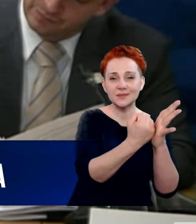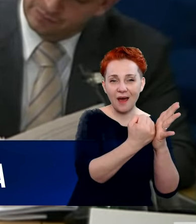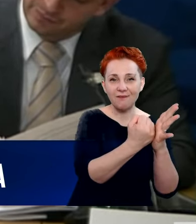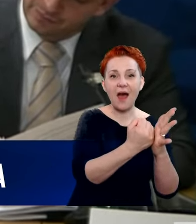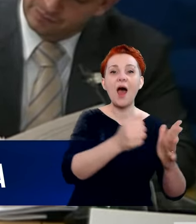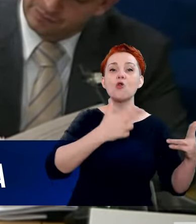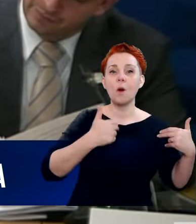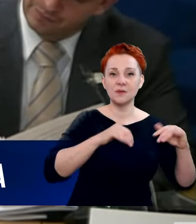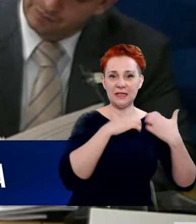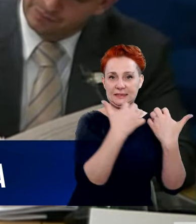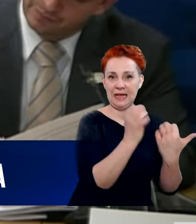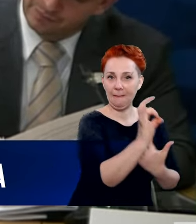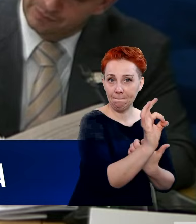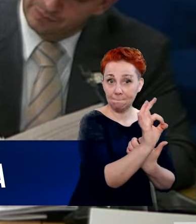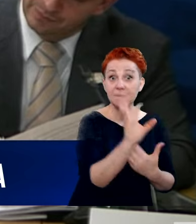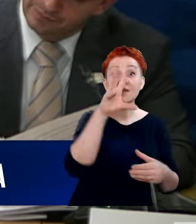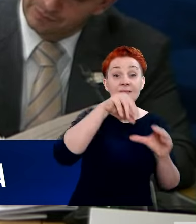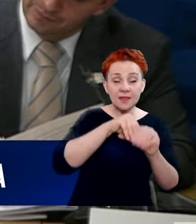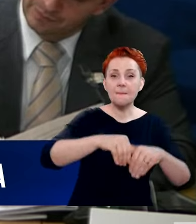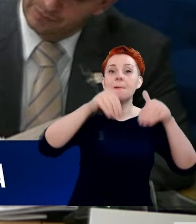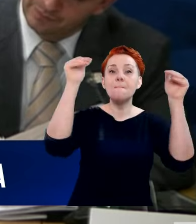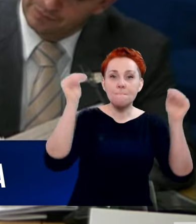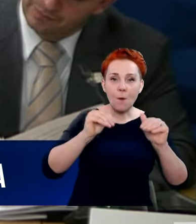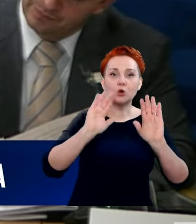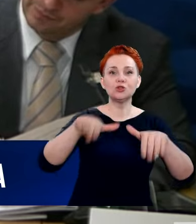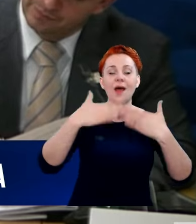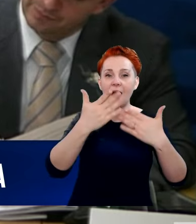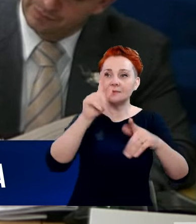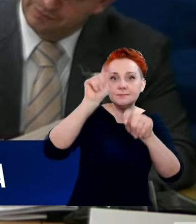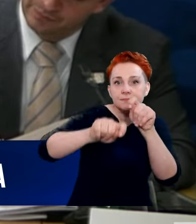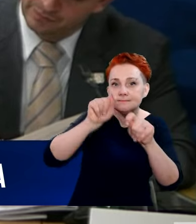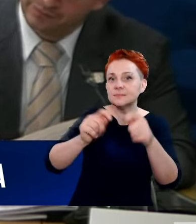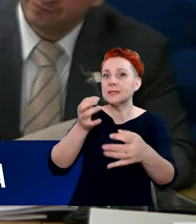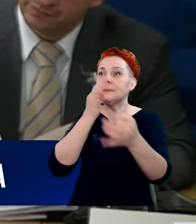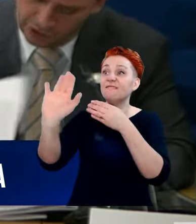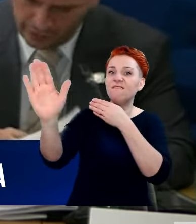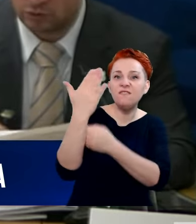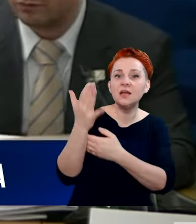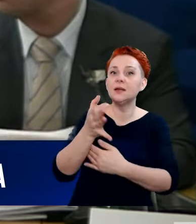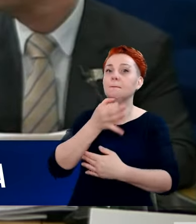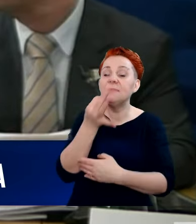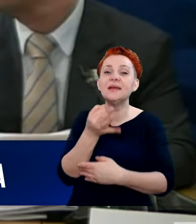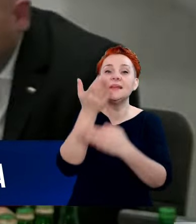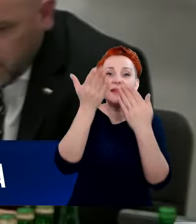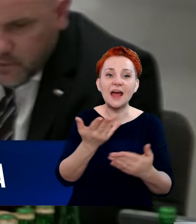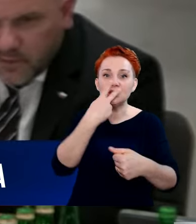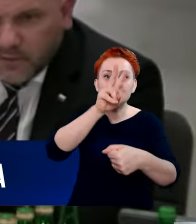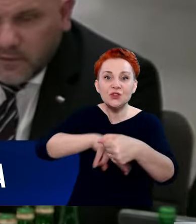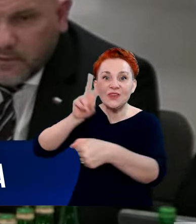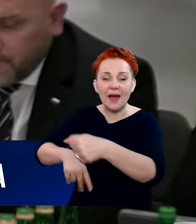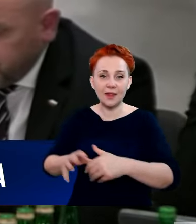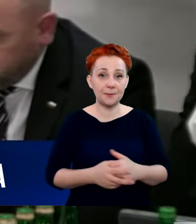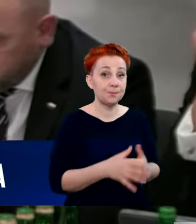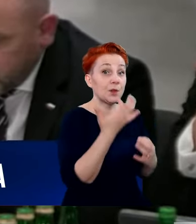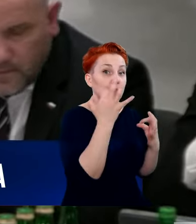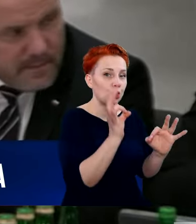komisji sejmowej i wnosi o dopuszczenie i przeprowadzenie dowodu oraz wezwanie i przesłuchanie w charakterze świadków. Dobrze, to doprecyzowuję